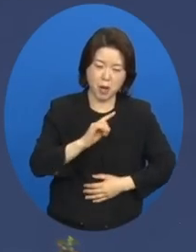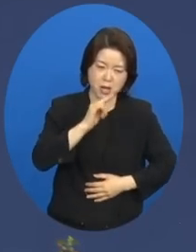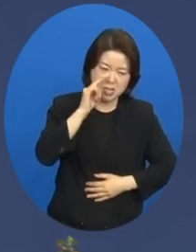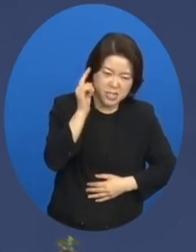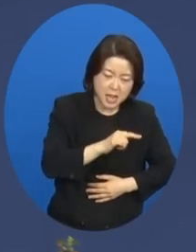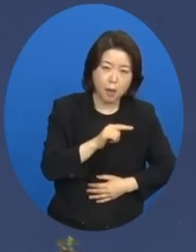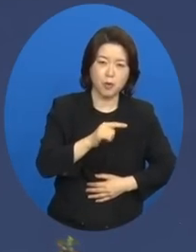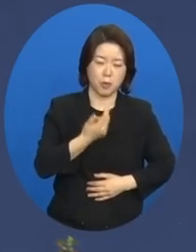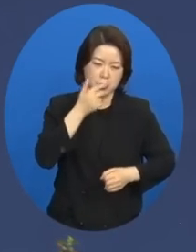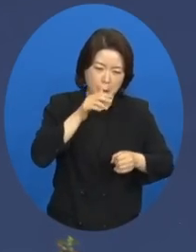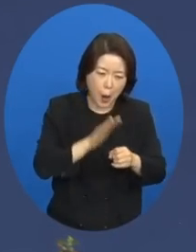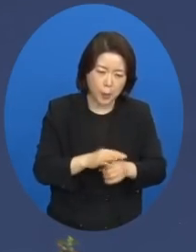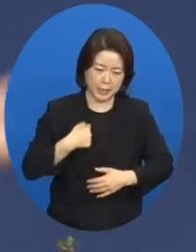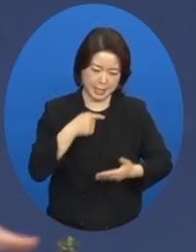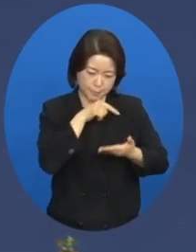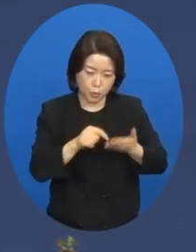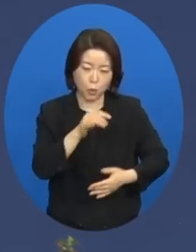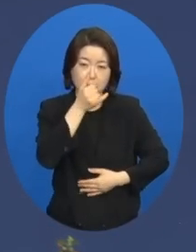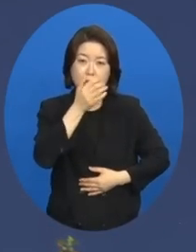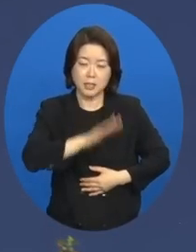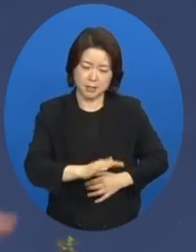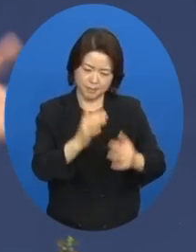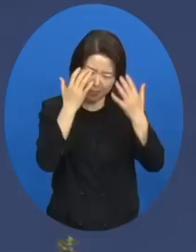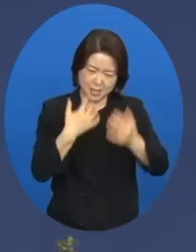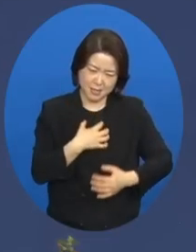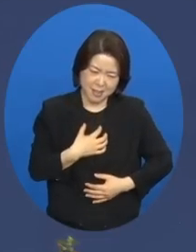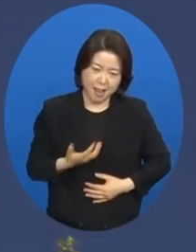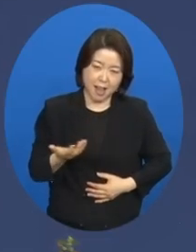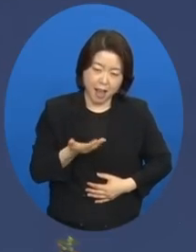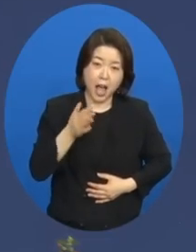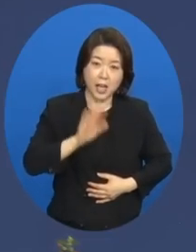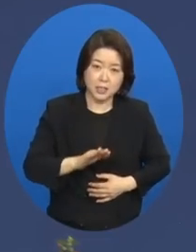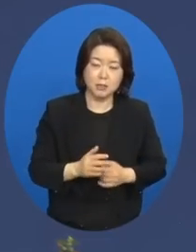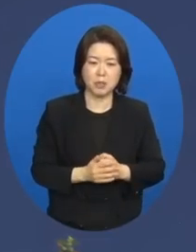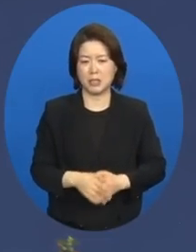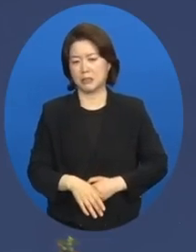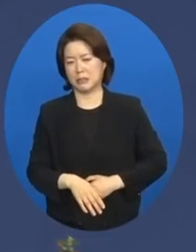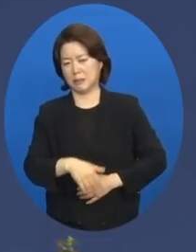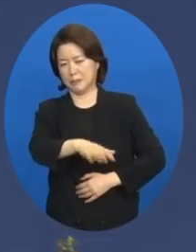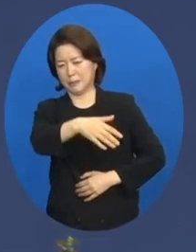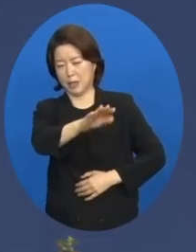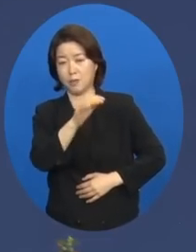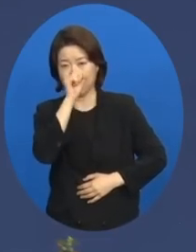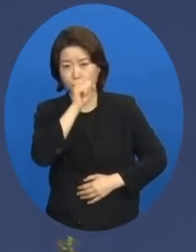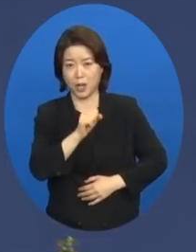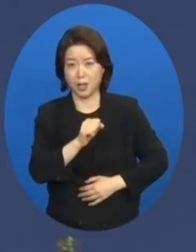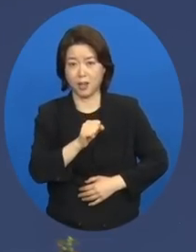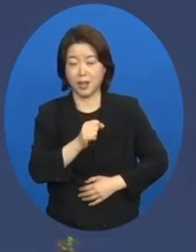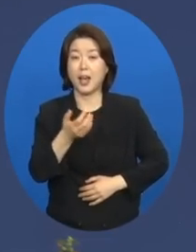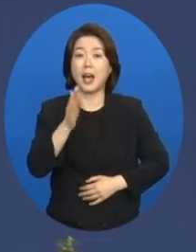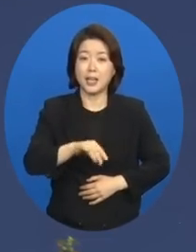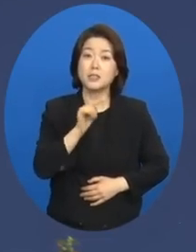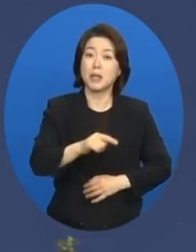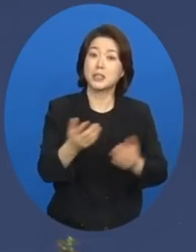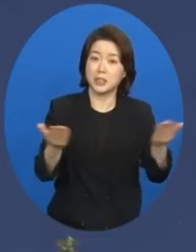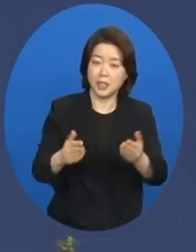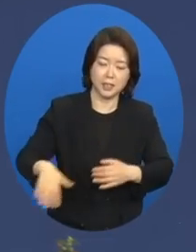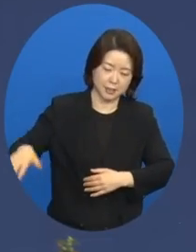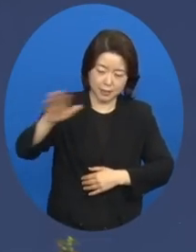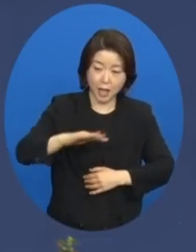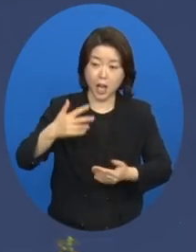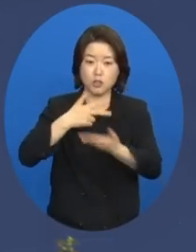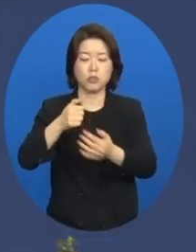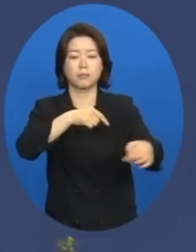억울한 일이고 손해보는 일이고 고통스럽고 없었으면 좋을 듯한 일이라 할지라도 그 주님이 다